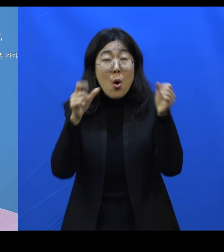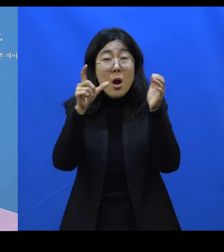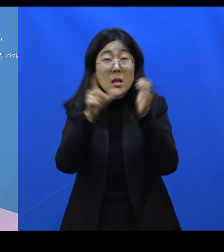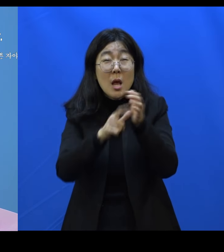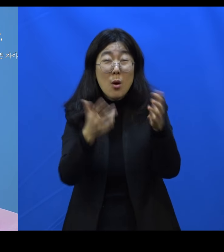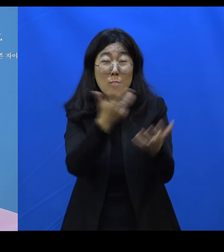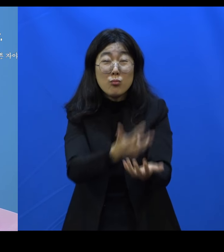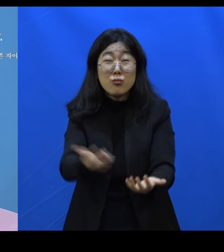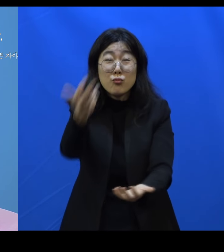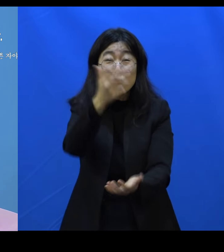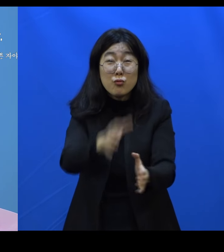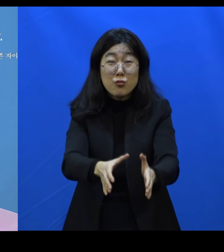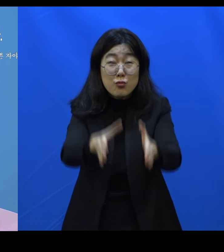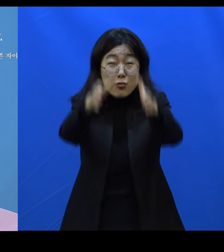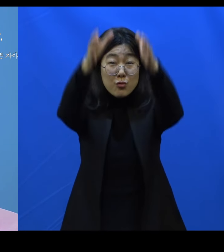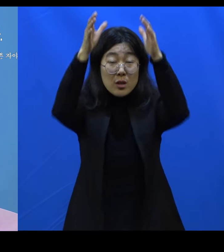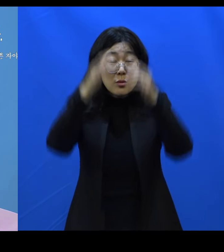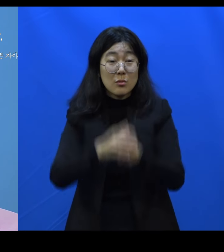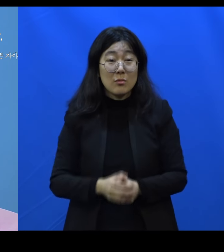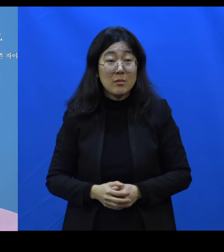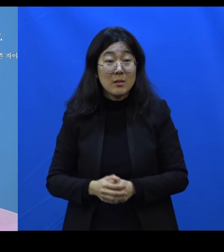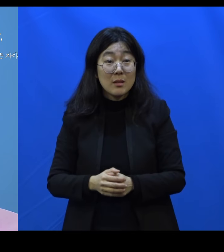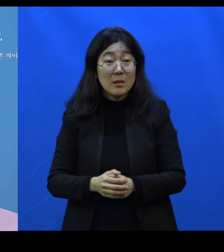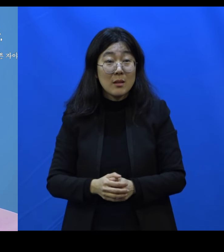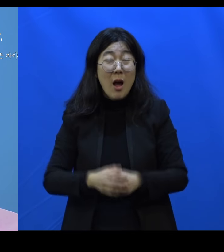우리만 보내신 적이 없어요.